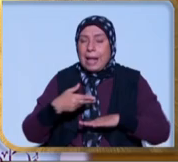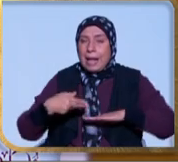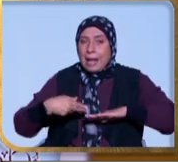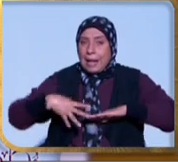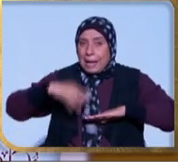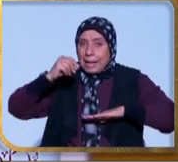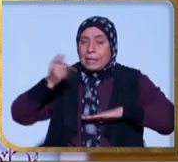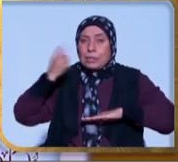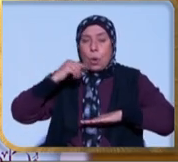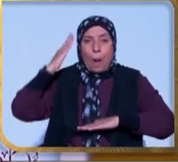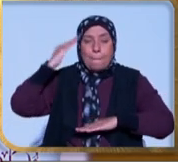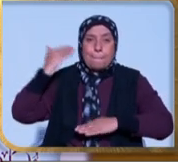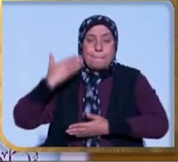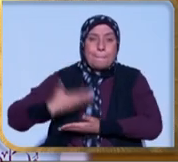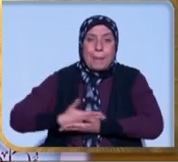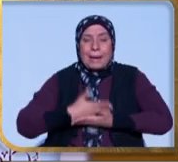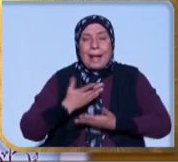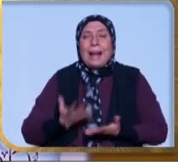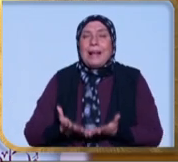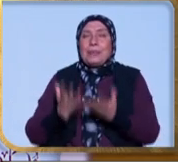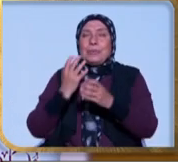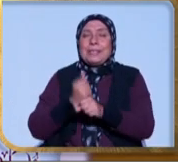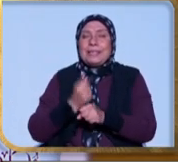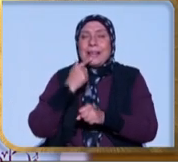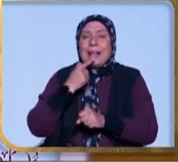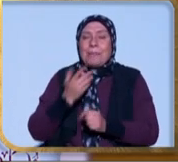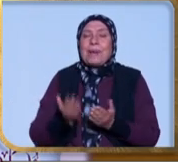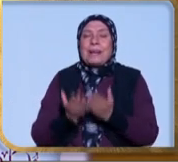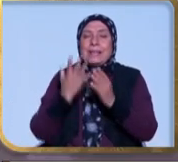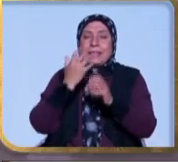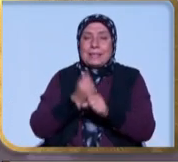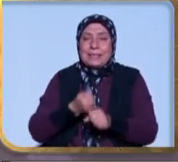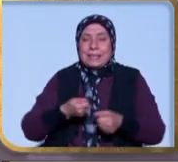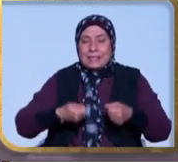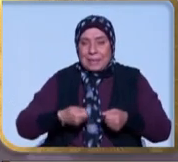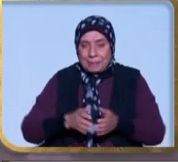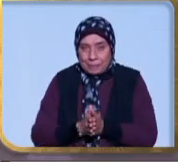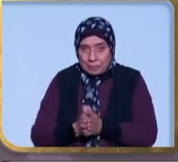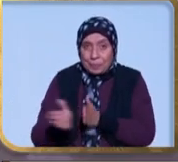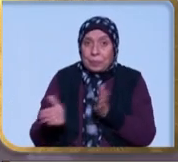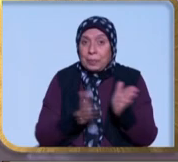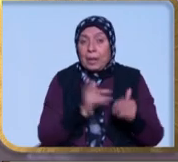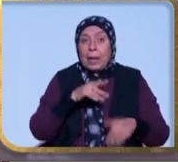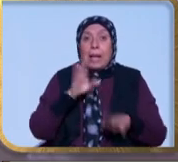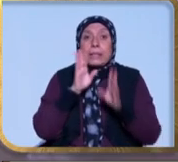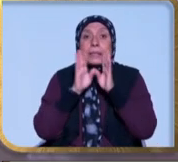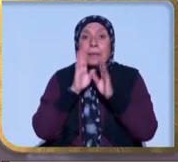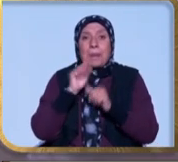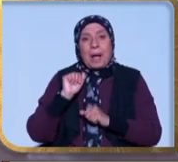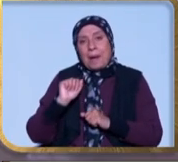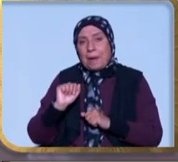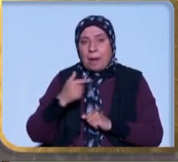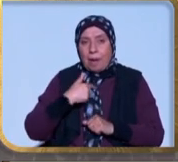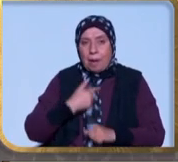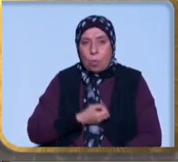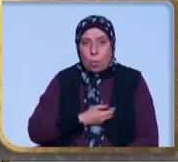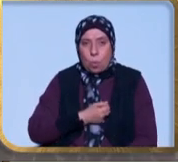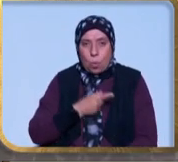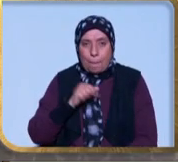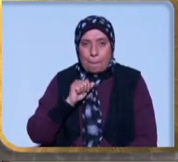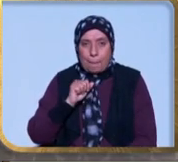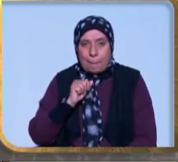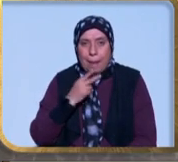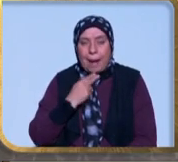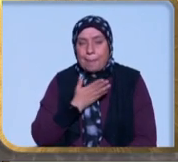في العالمين، اللهم آمين أجمعين. ونبتدي ننبه على صفحتنا، الصفحة الرسمية لبرنامج قلوب عامرة مع